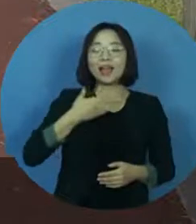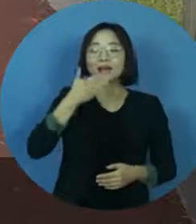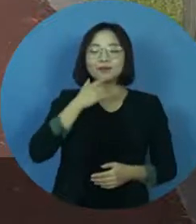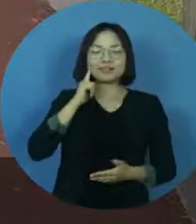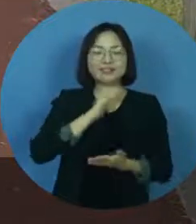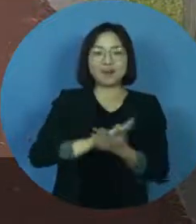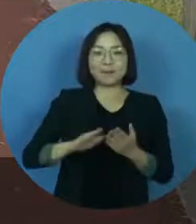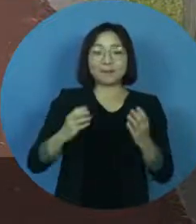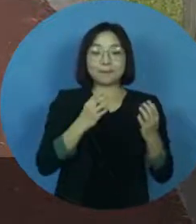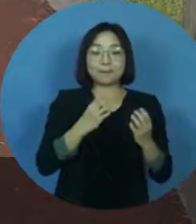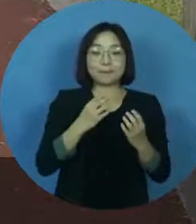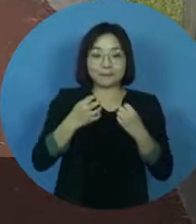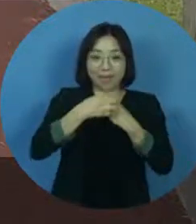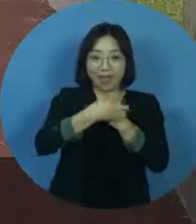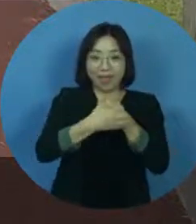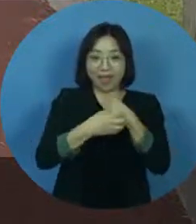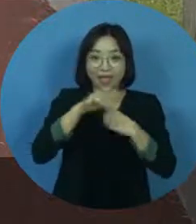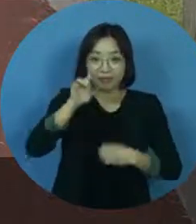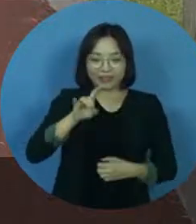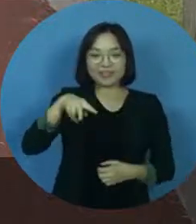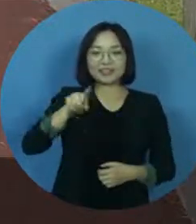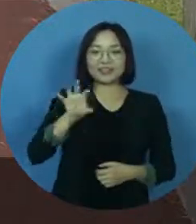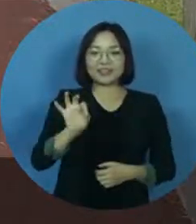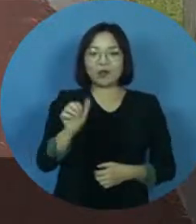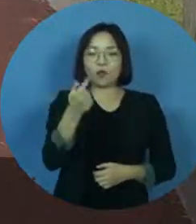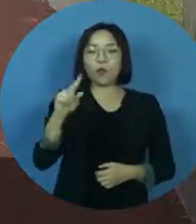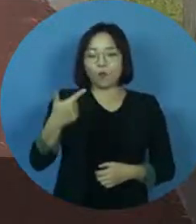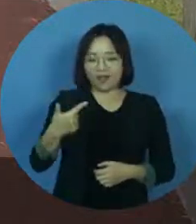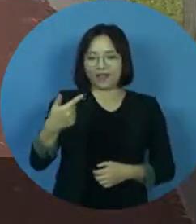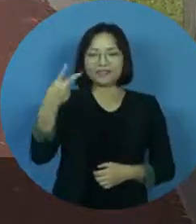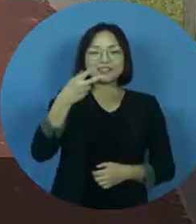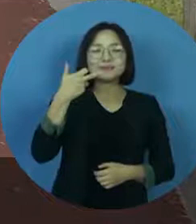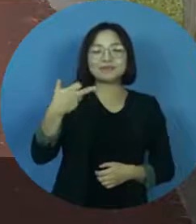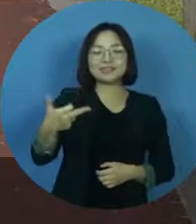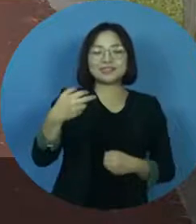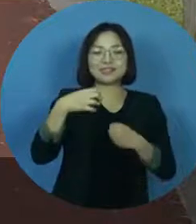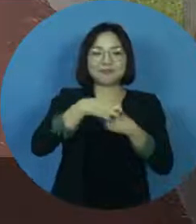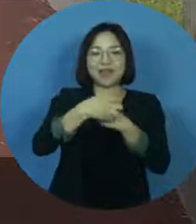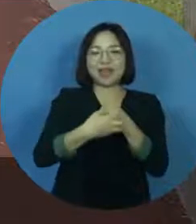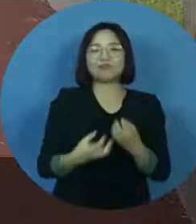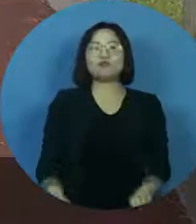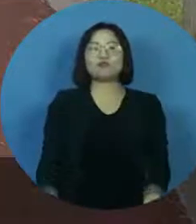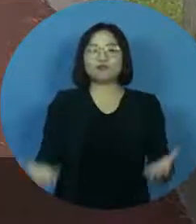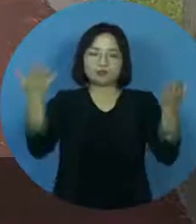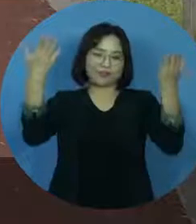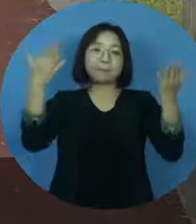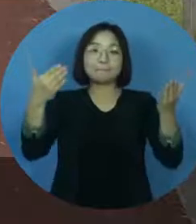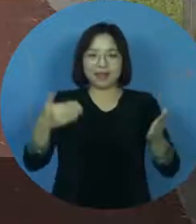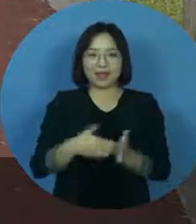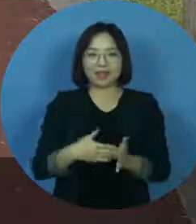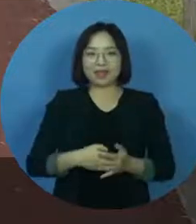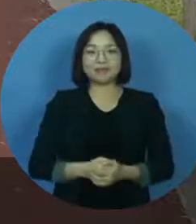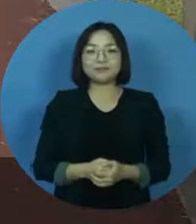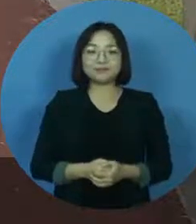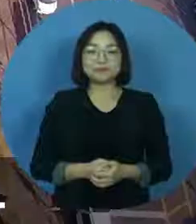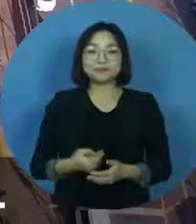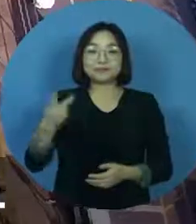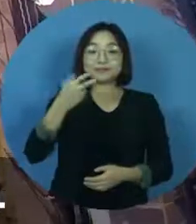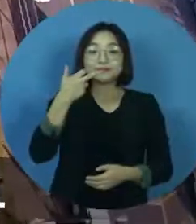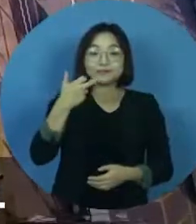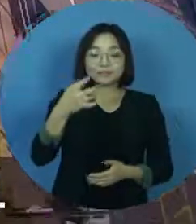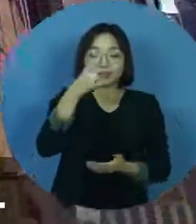달고 시원한 배, 배 하면 성환인데요. 2017 천안 성환배 축제가 다채로운 프로그램 속에 열렸습니다.